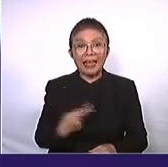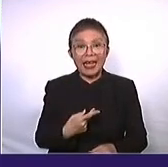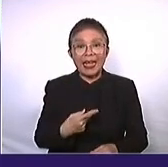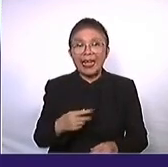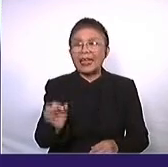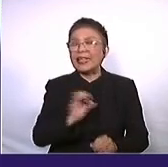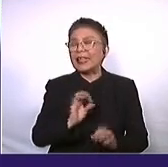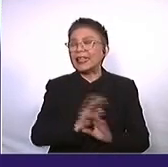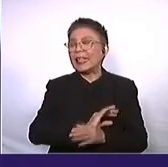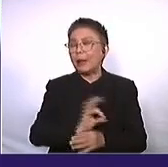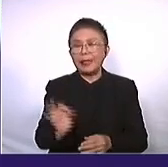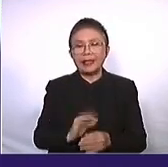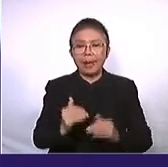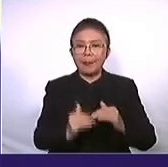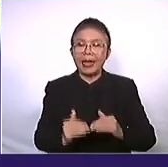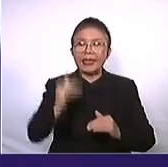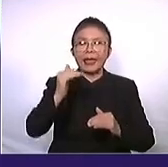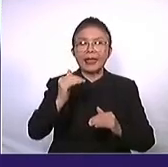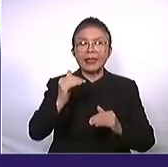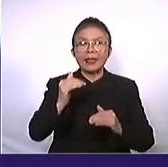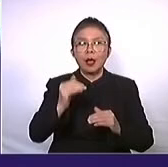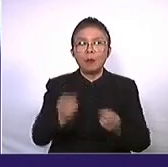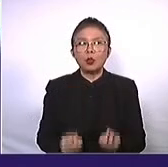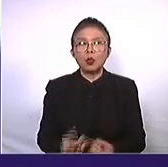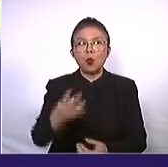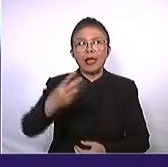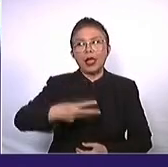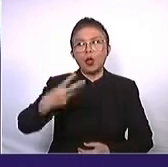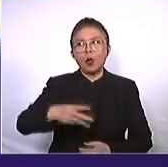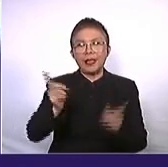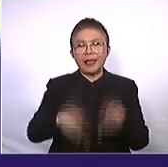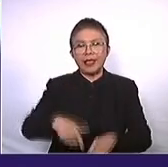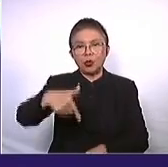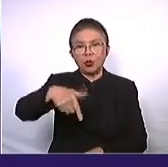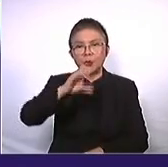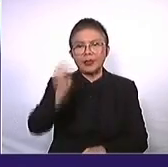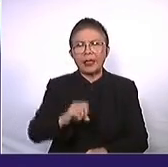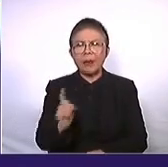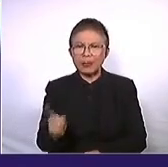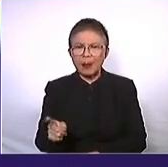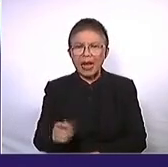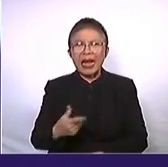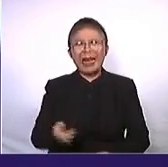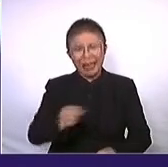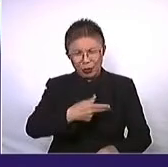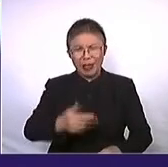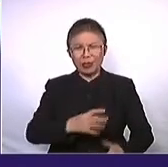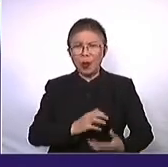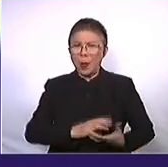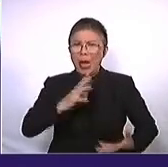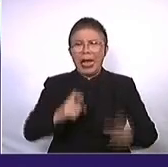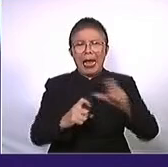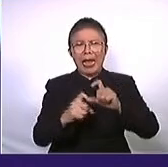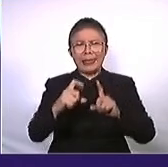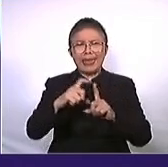tidak bisa menaikkan pertumbuhan ekonomi menjadi 7% karena kita ini kaya raya dengan sumber daya